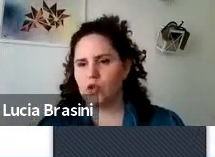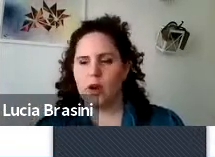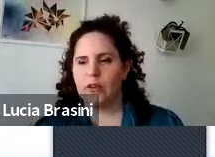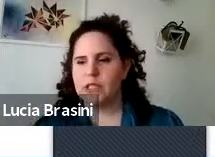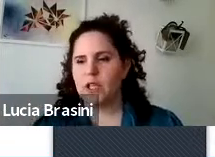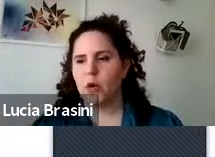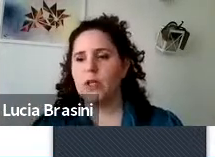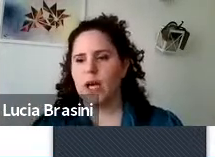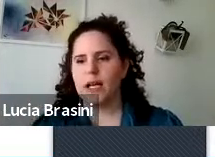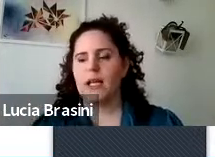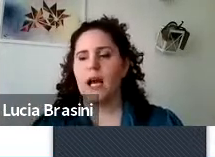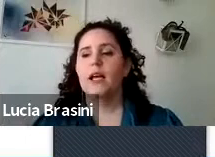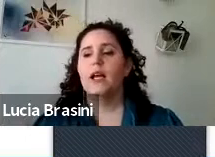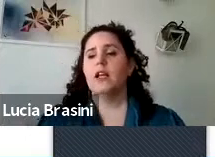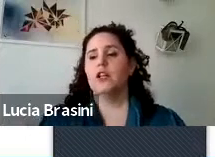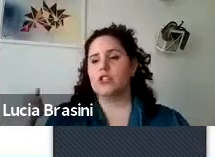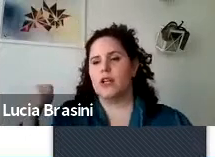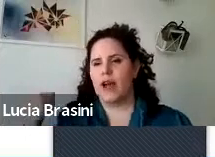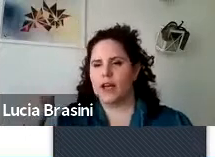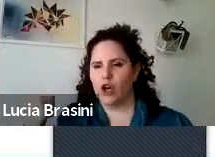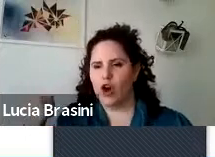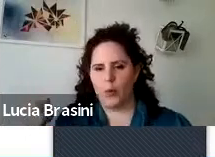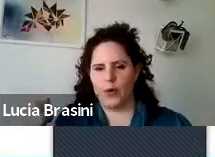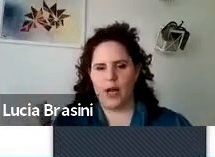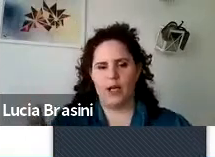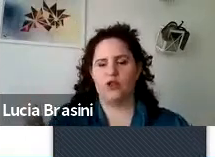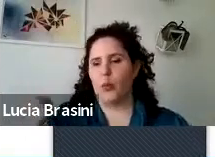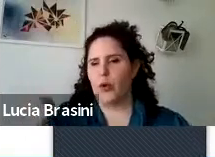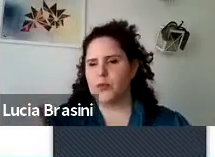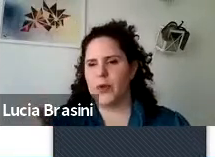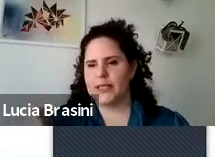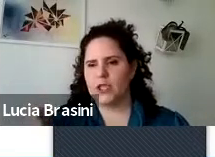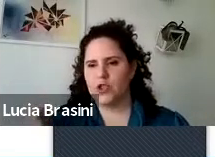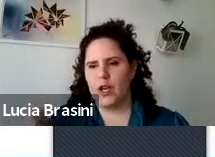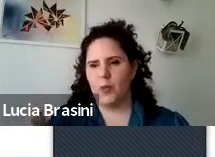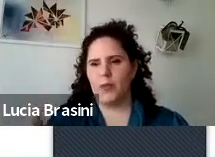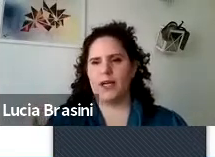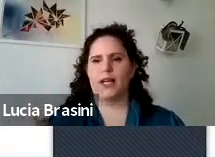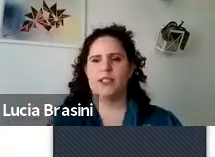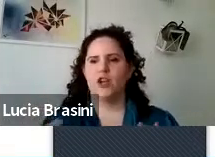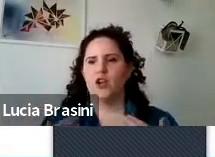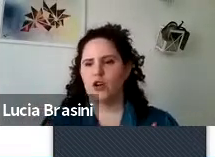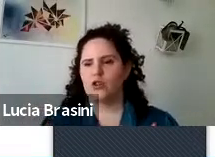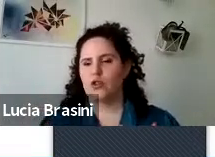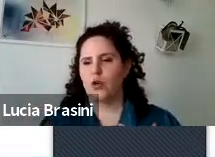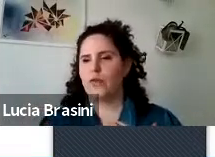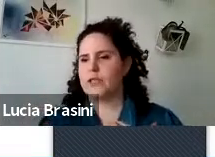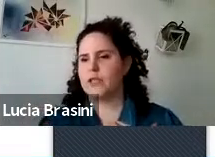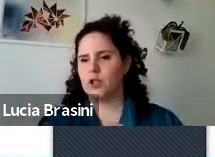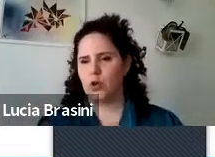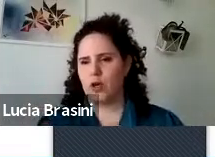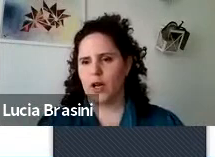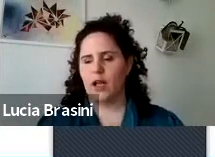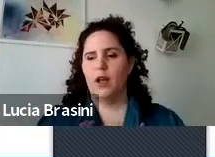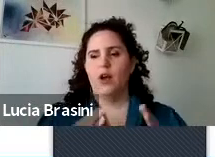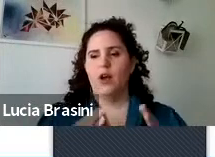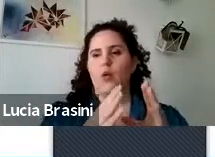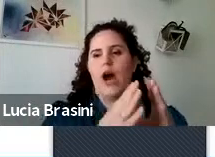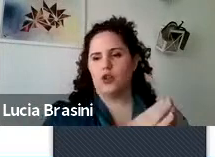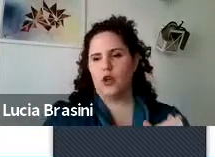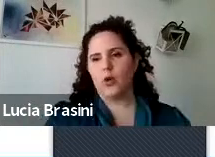nel caso di una visita guidata, di osservare l'opera dopo la spiegazione. Perché se io sono un